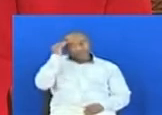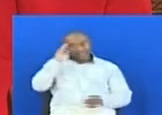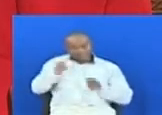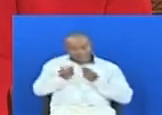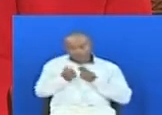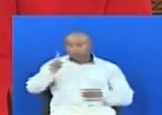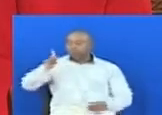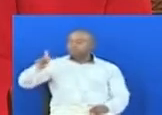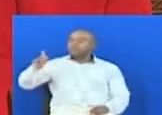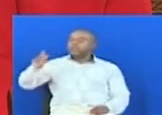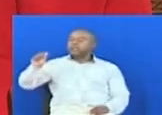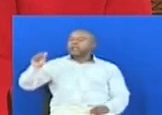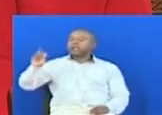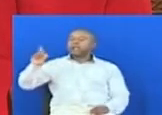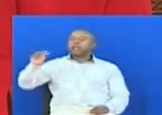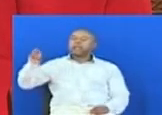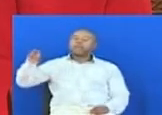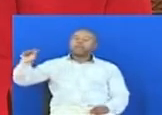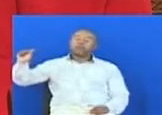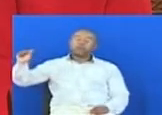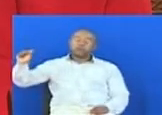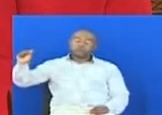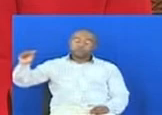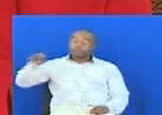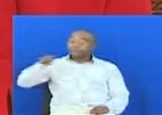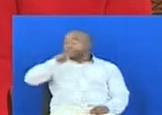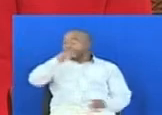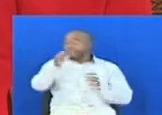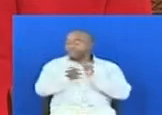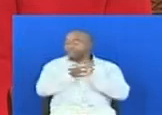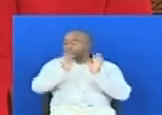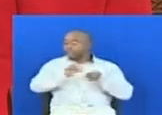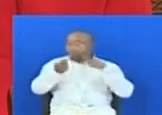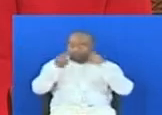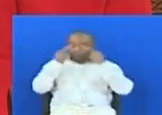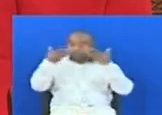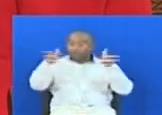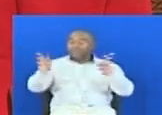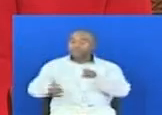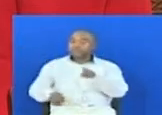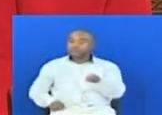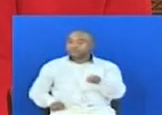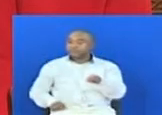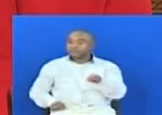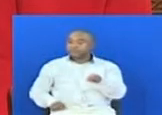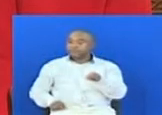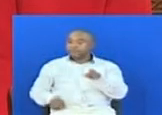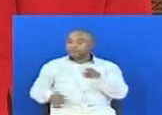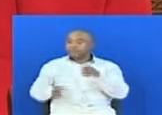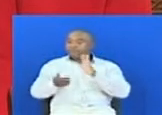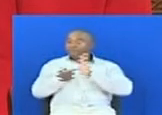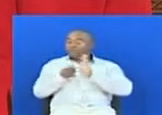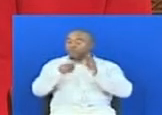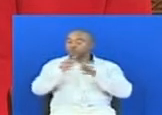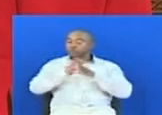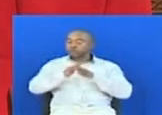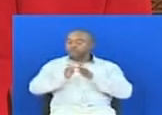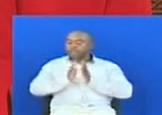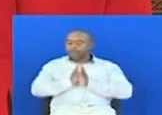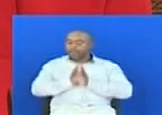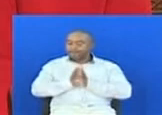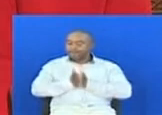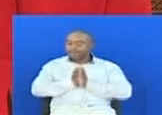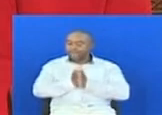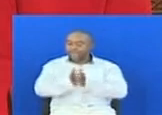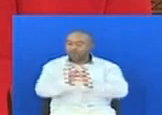Na jambo hili limejidhihirisha. Ukienda kwenye chombo cha baharini kama unaenda Mafia, kwa ndugu yangu mheshimiwa